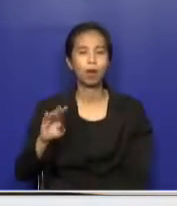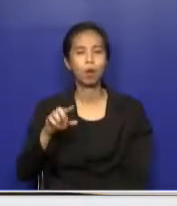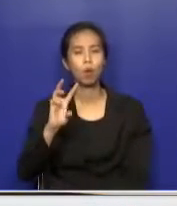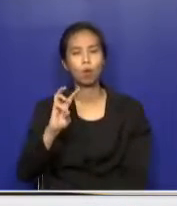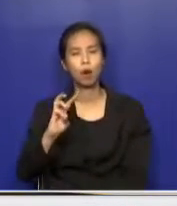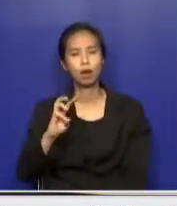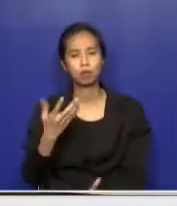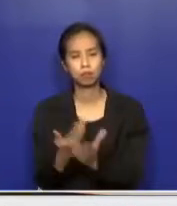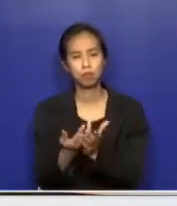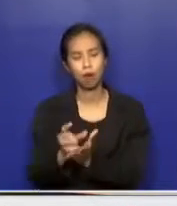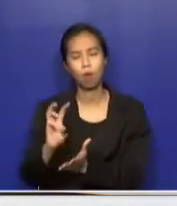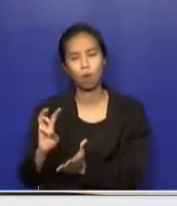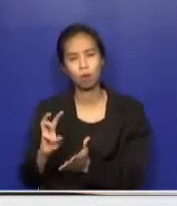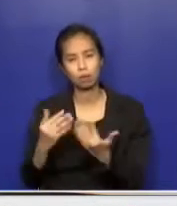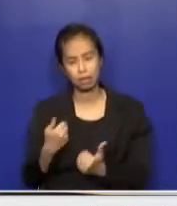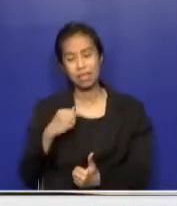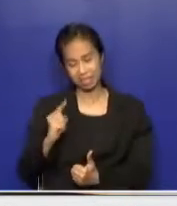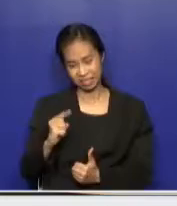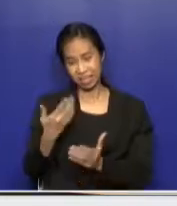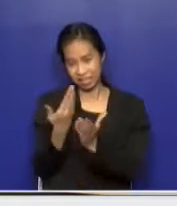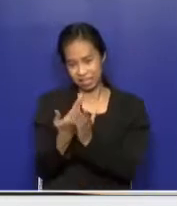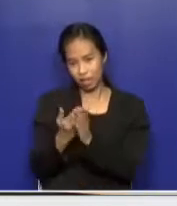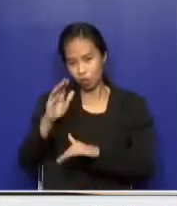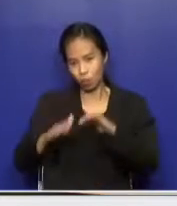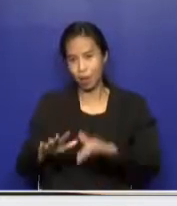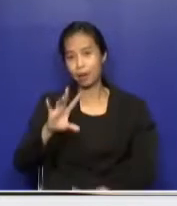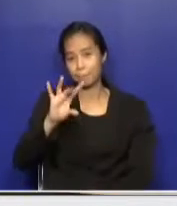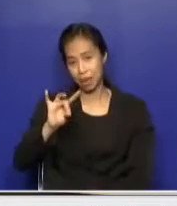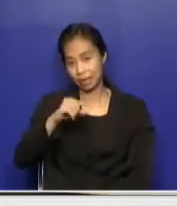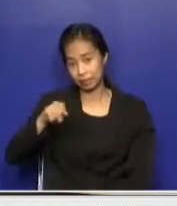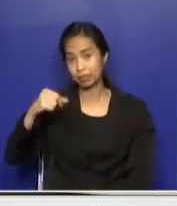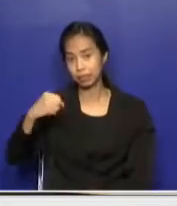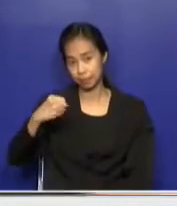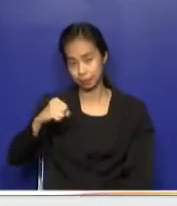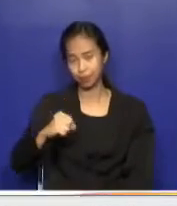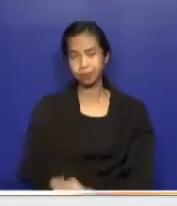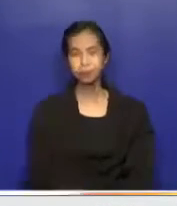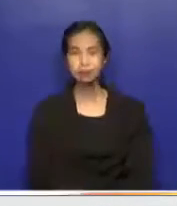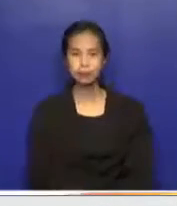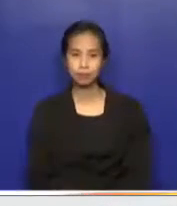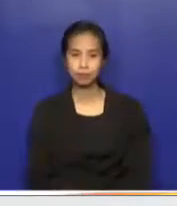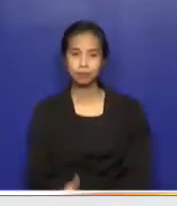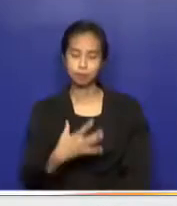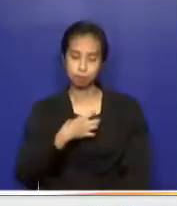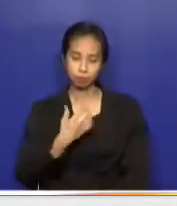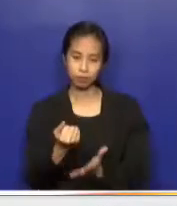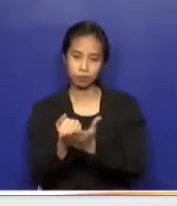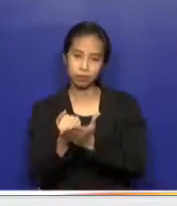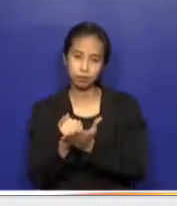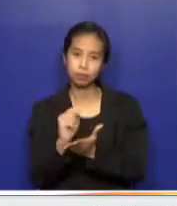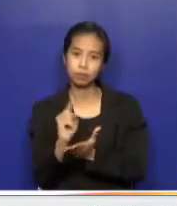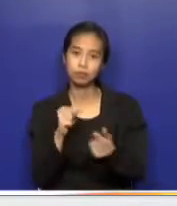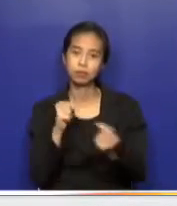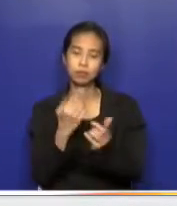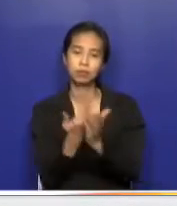ควรจะต้องไปอุ้มราคาอยู่ที่ประมาณสัก8บาทถึง10บาทนะครับแล้วก็อยากให้ช่วยคือ เรื่องเกี่ยวกับการกู้